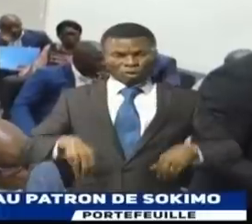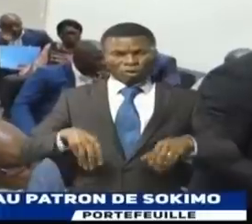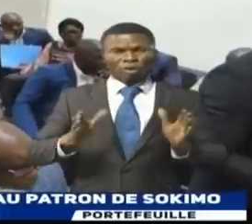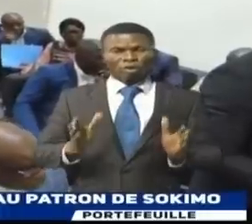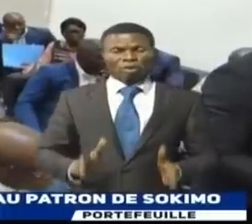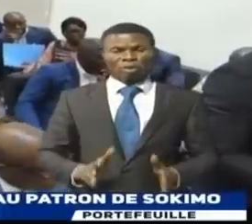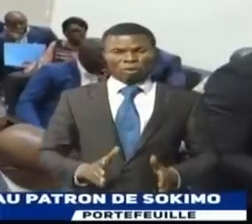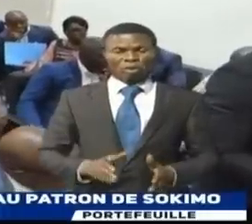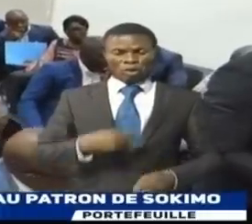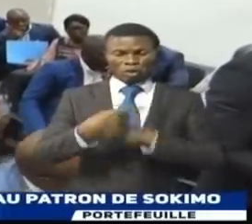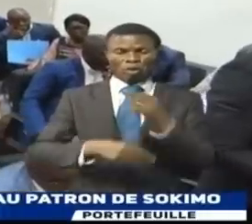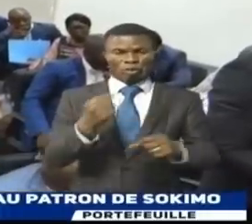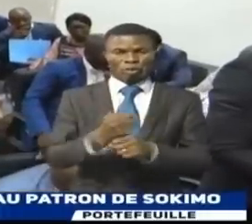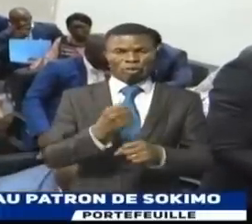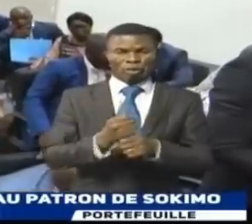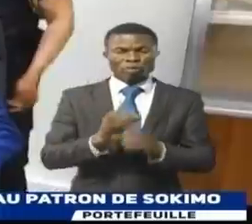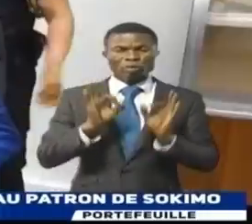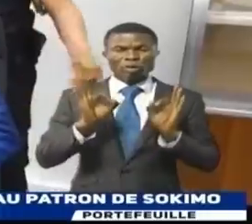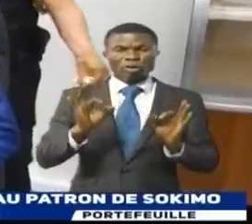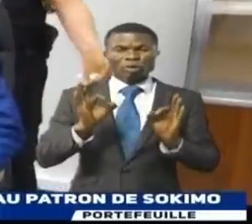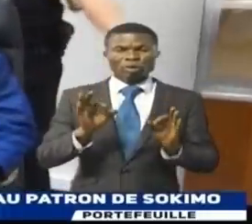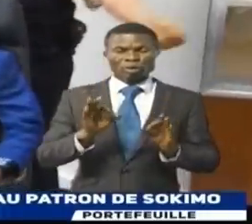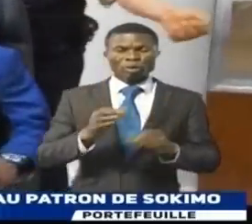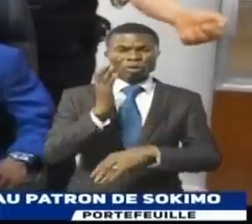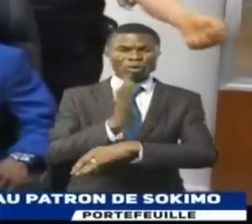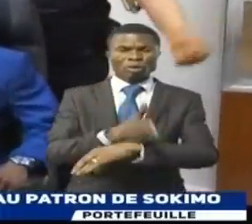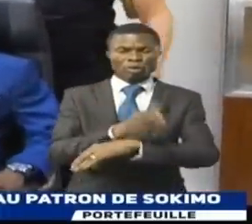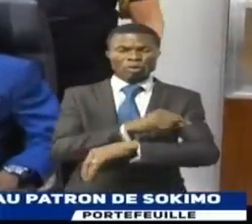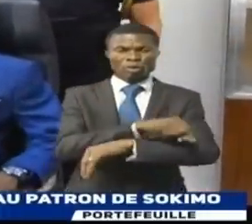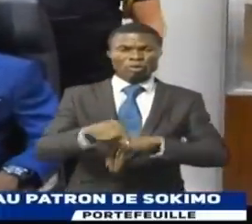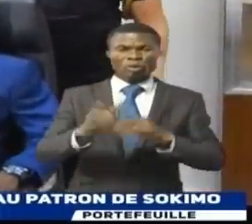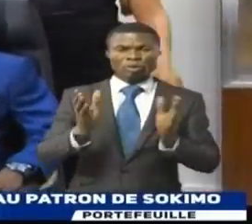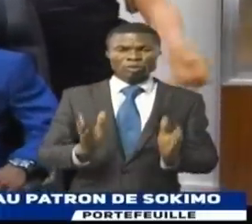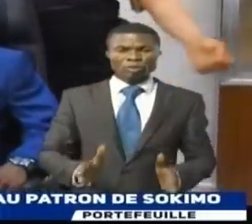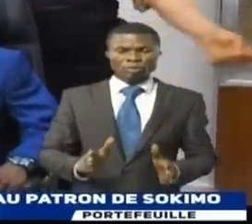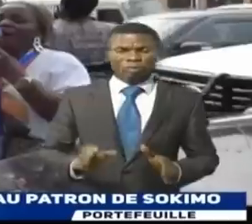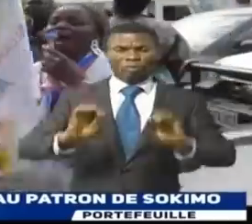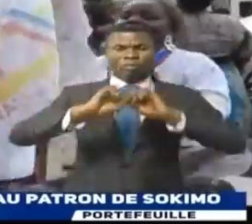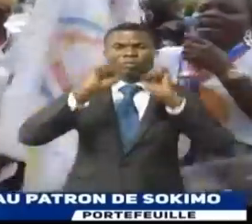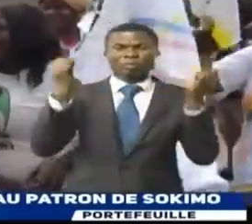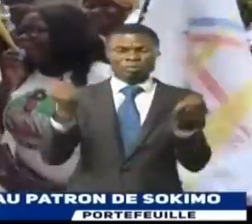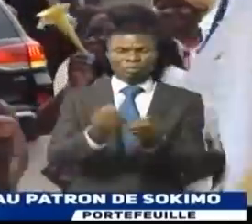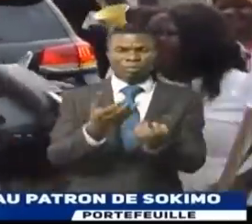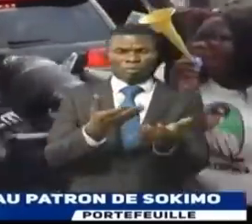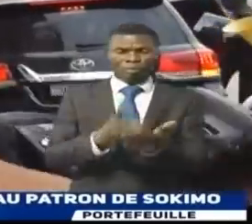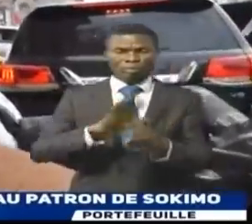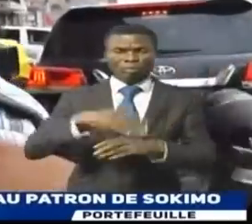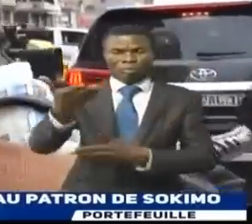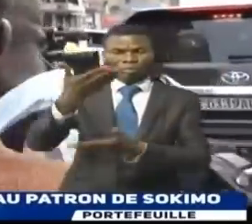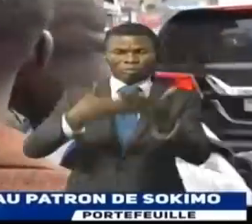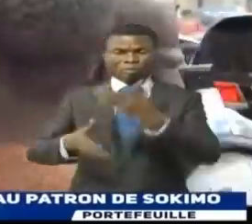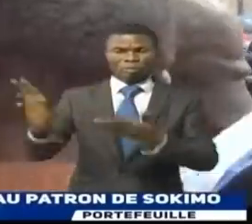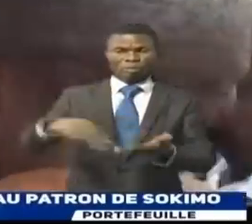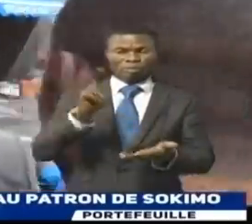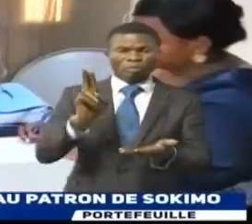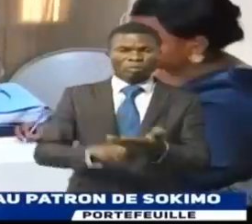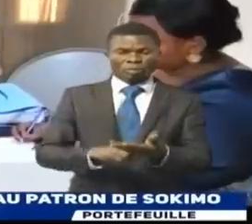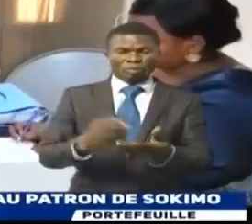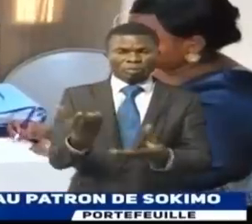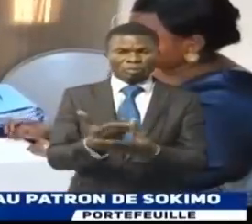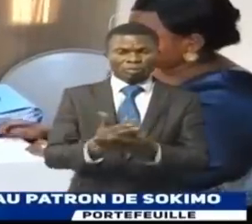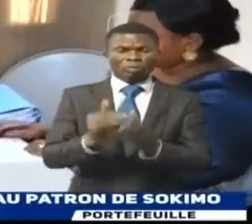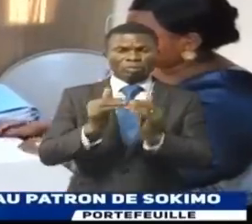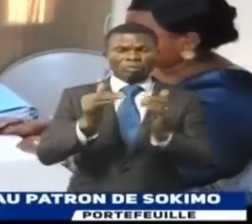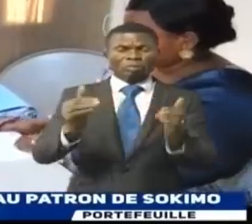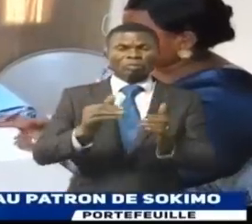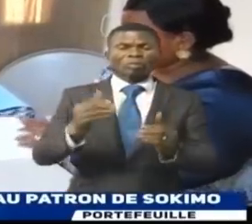Prise de fonction également au niveau du conseil d'administration de la Sokimo. Après échange de signataires, la